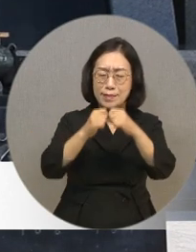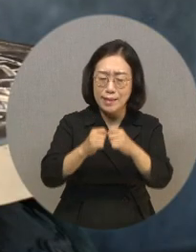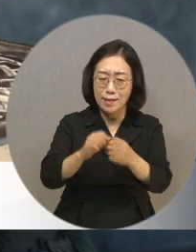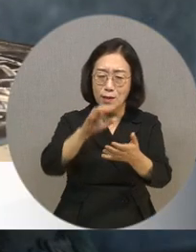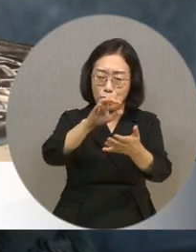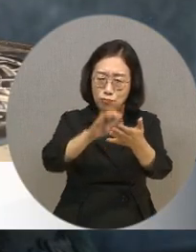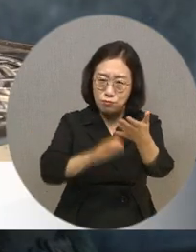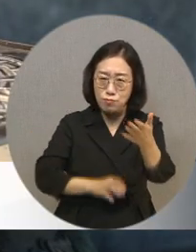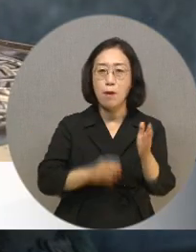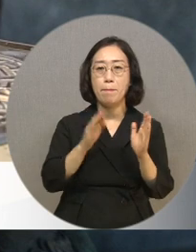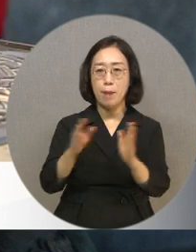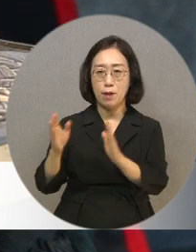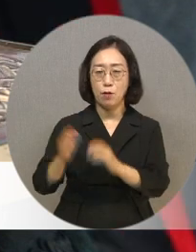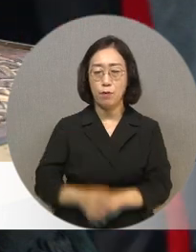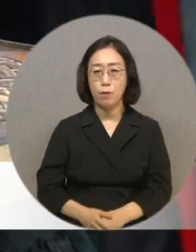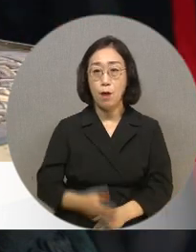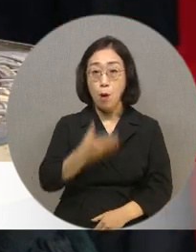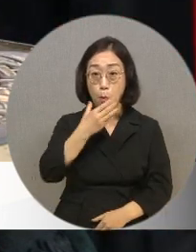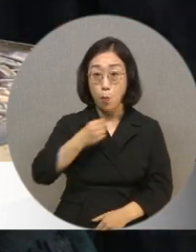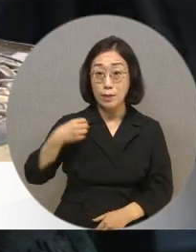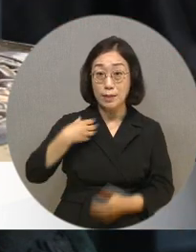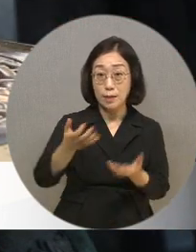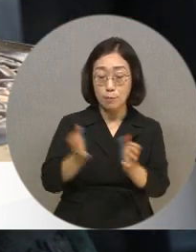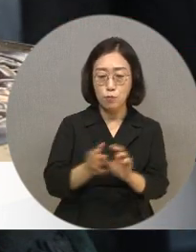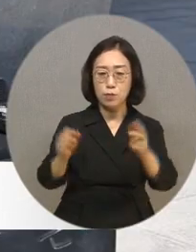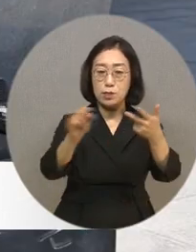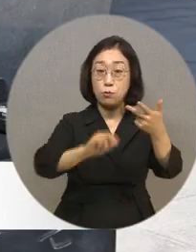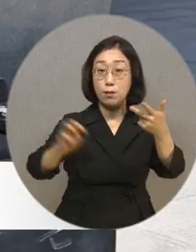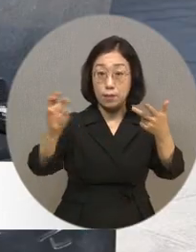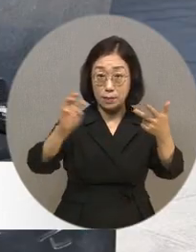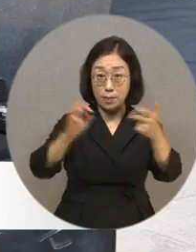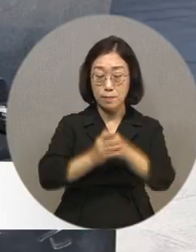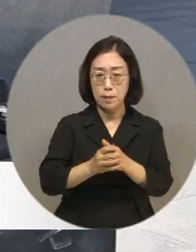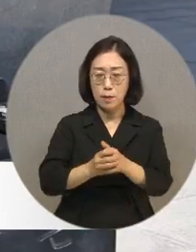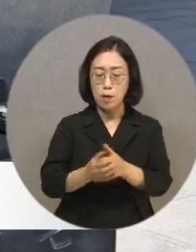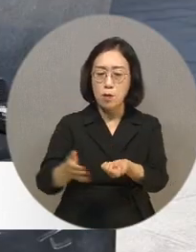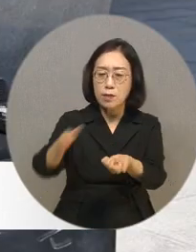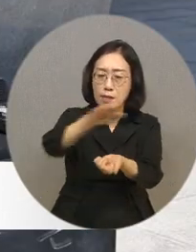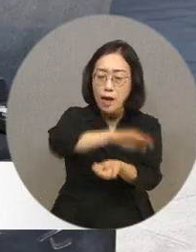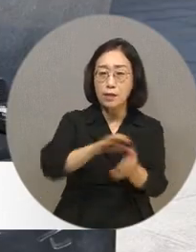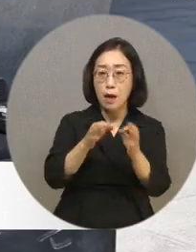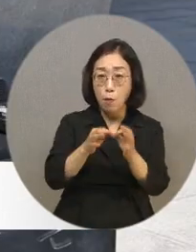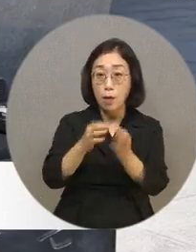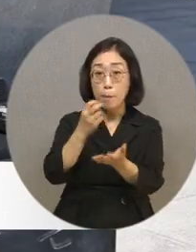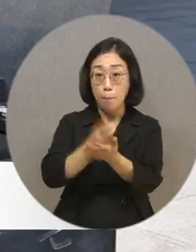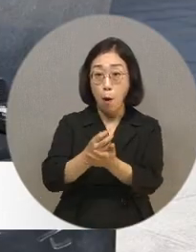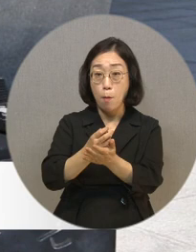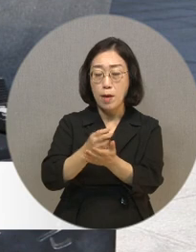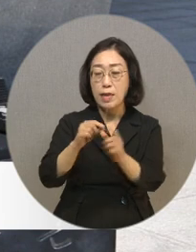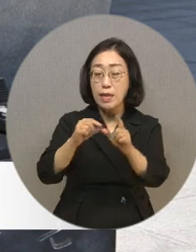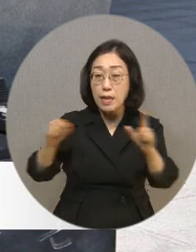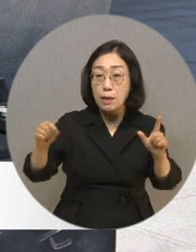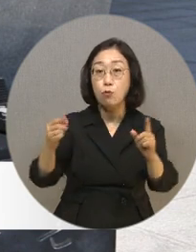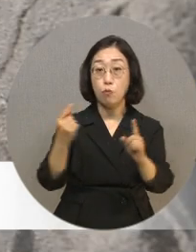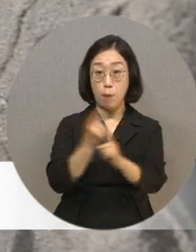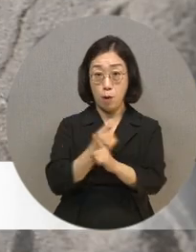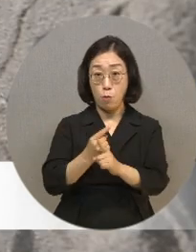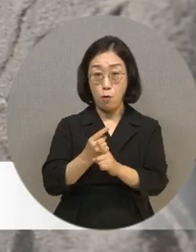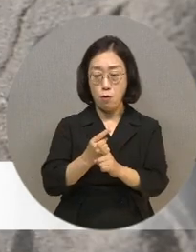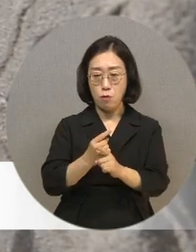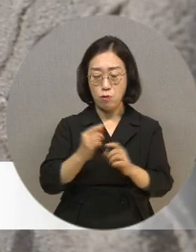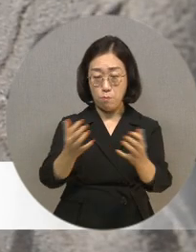마련됩니다. 보건복지부는 지난 7월 30일 장사 등에 관한 법률 시행령 일부 개정령안이